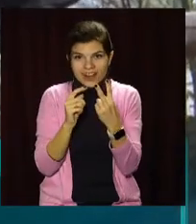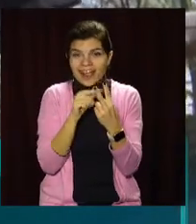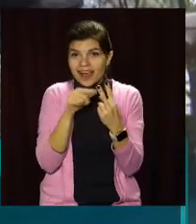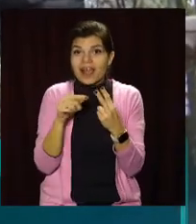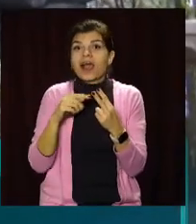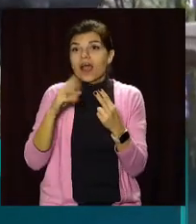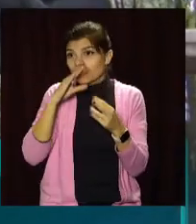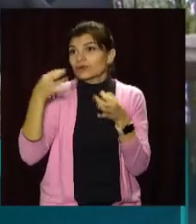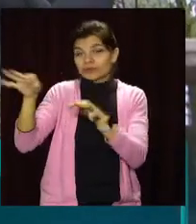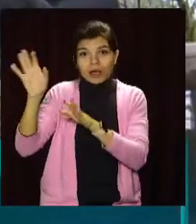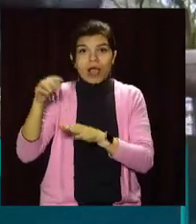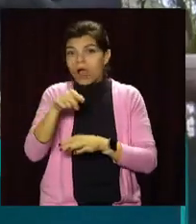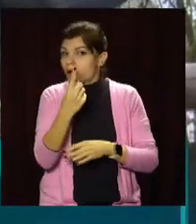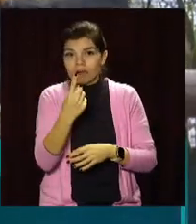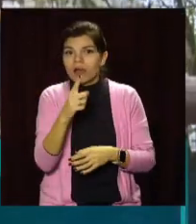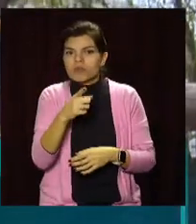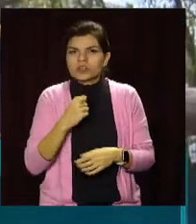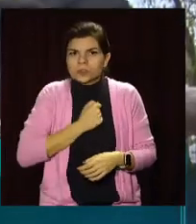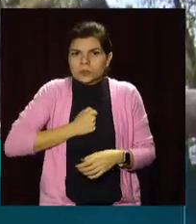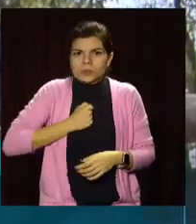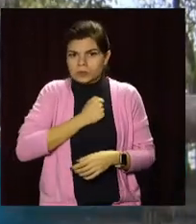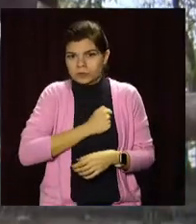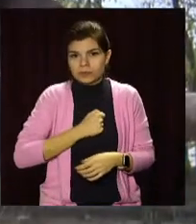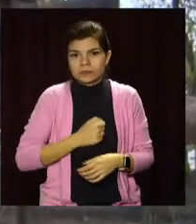а його ні, бо він надто агресивний.